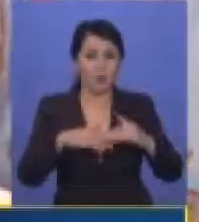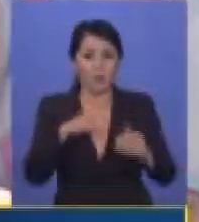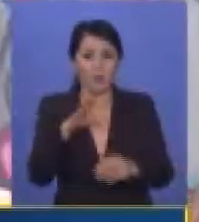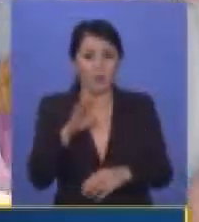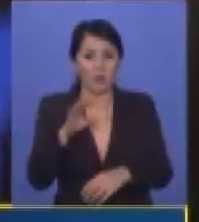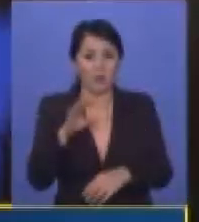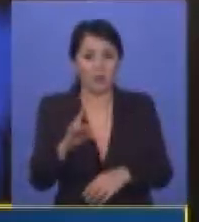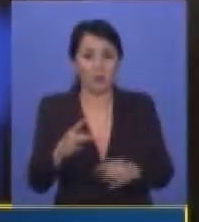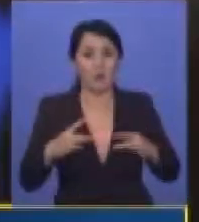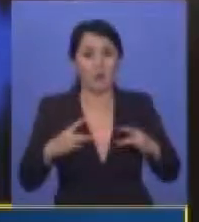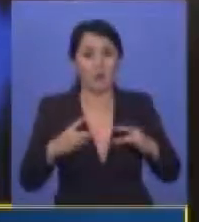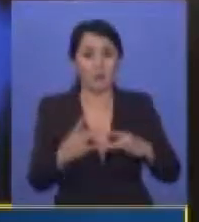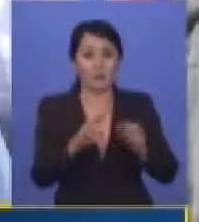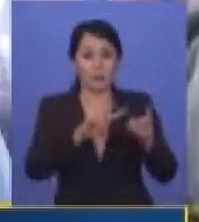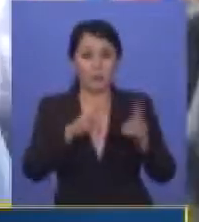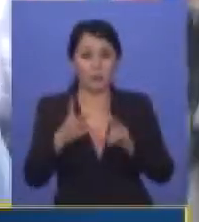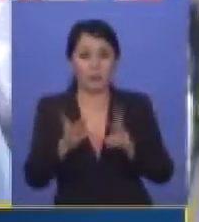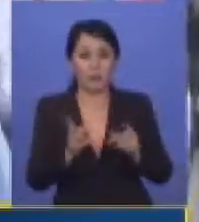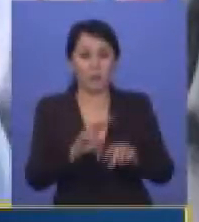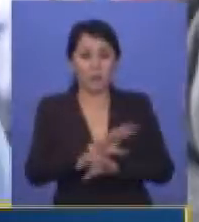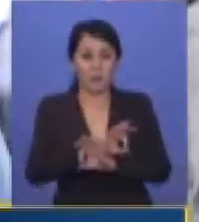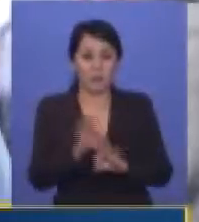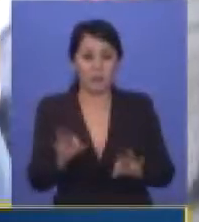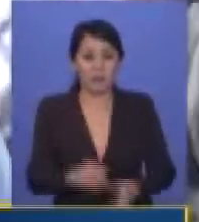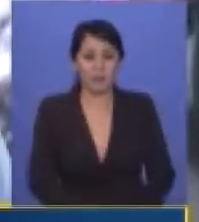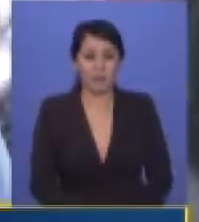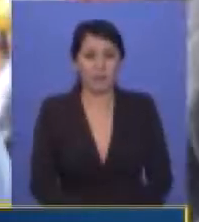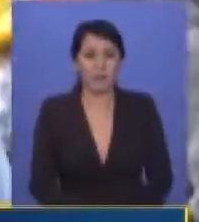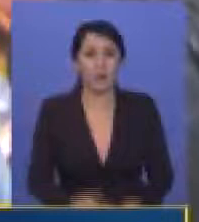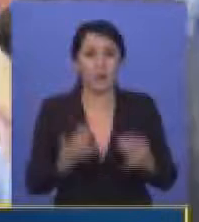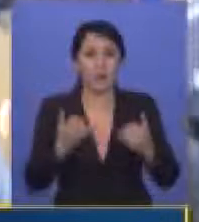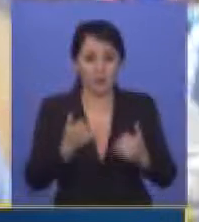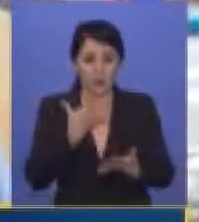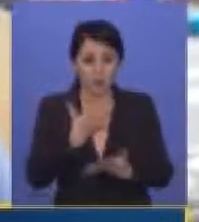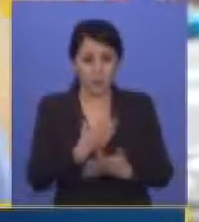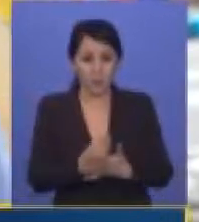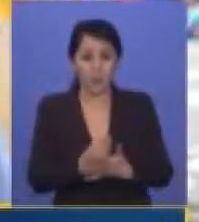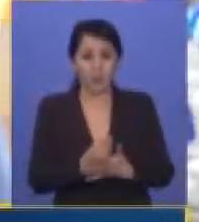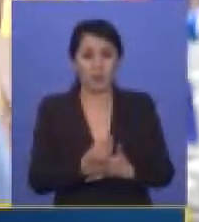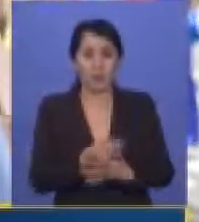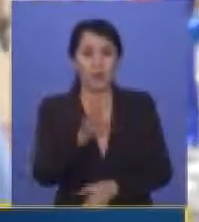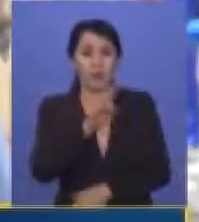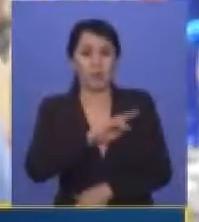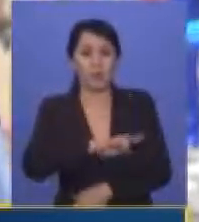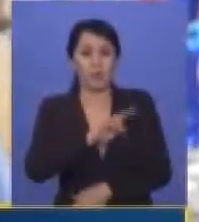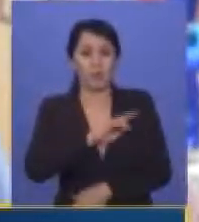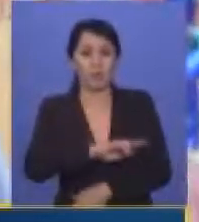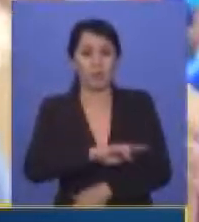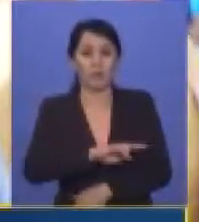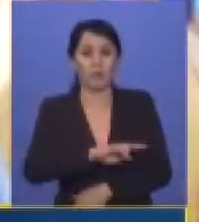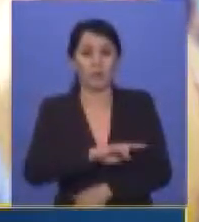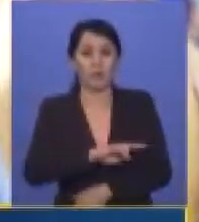өнер көрсетіп мереке биге ұласты. Бүгінгі күні қызметкерлер де өздерінің кішкене жұмыстарынан